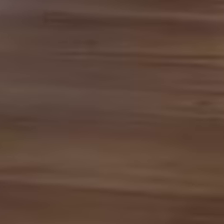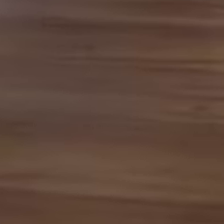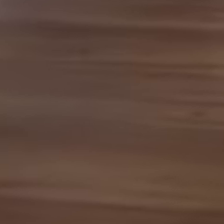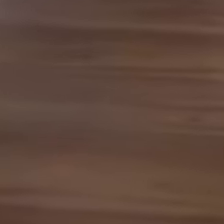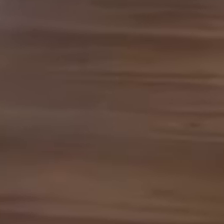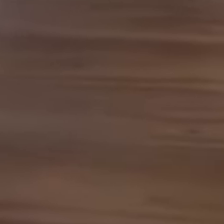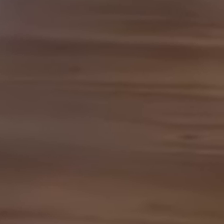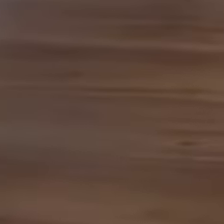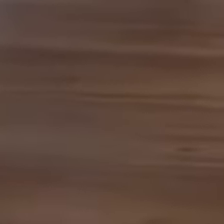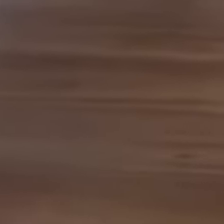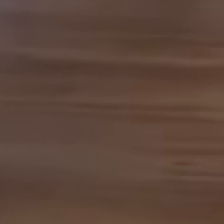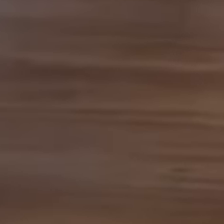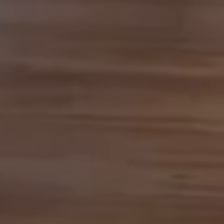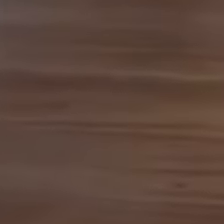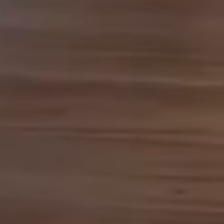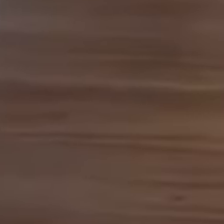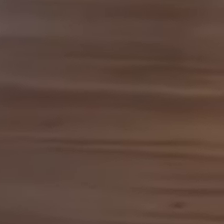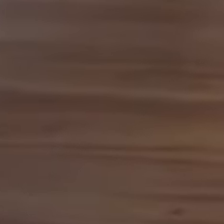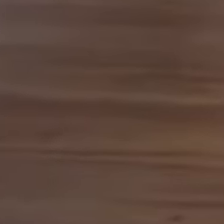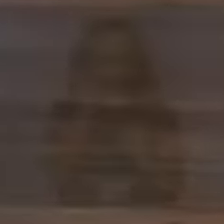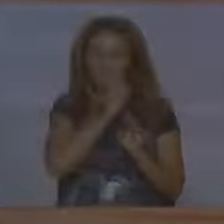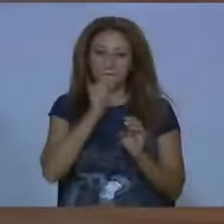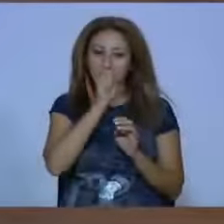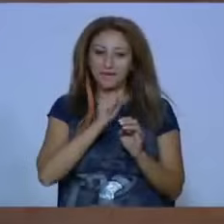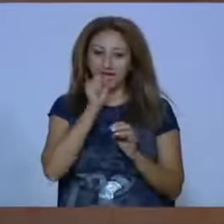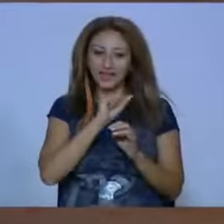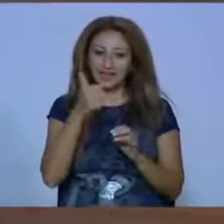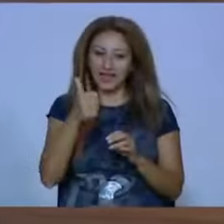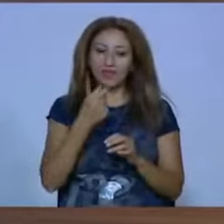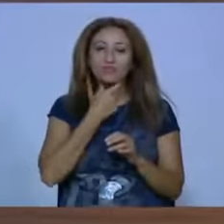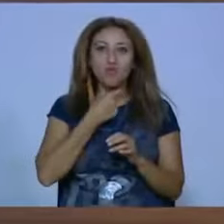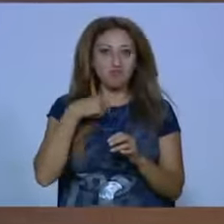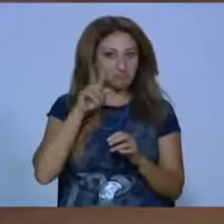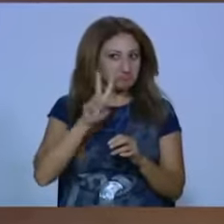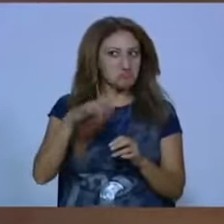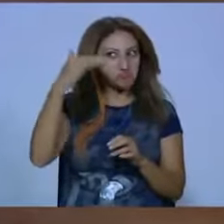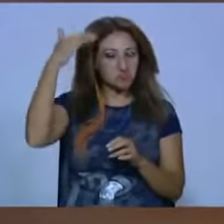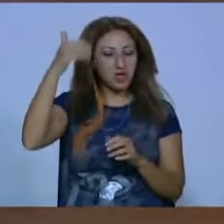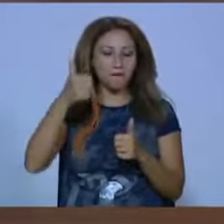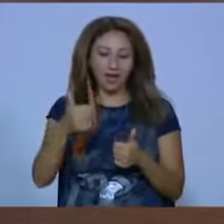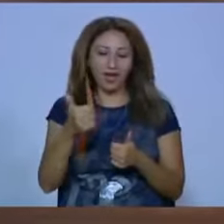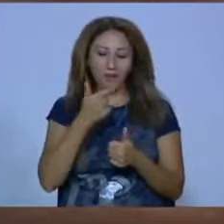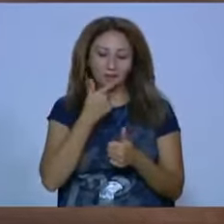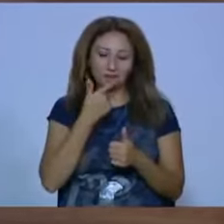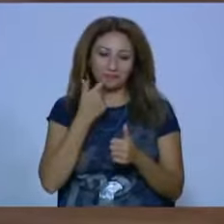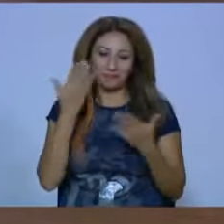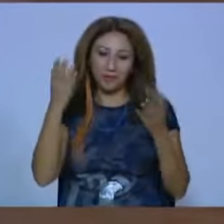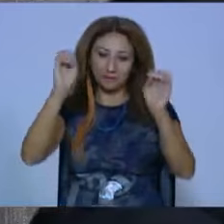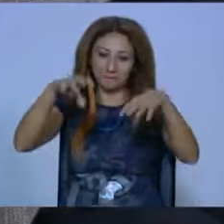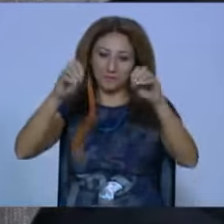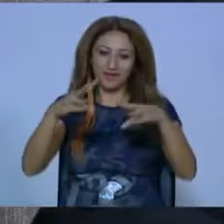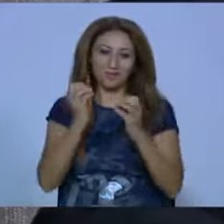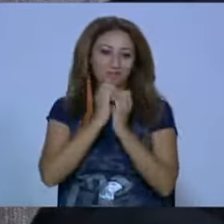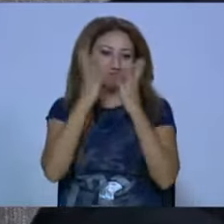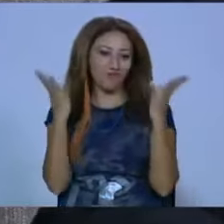الزين ما شاء الله وأداء جميل وصوت جميل وأنا إن شاء الله أتنبأ لها بمستقبل جميل وربنا يبارك لكم فيها